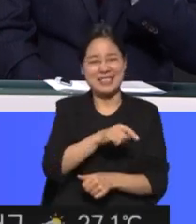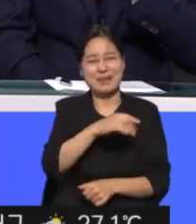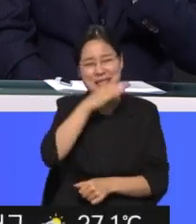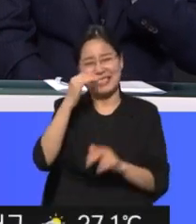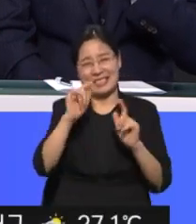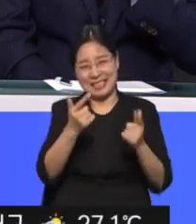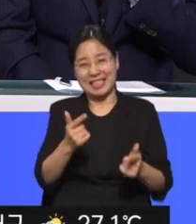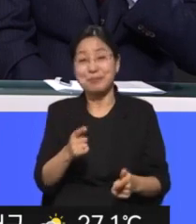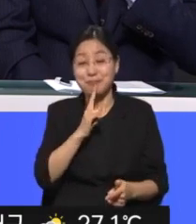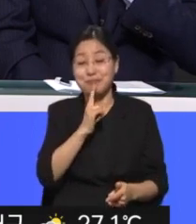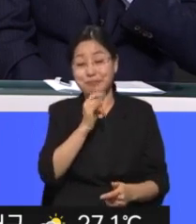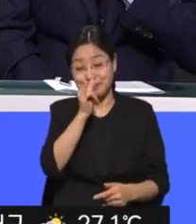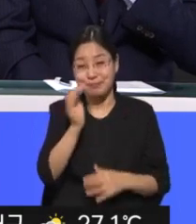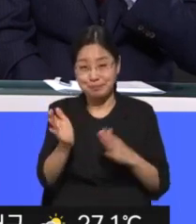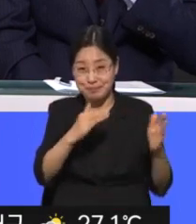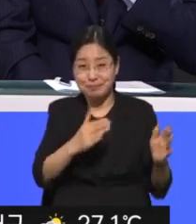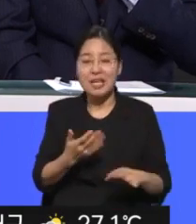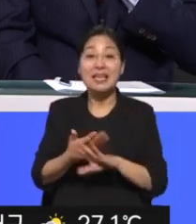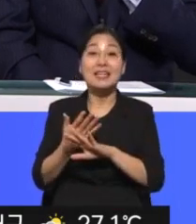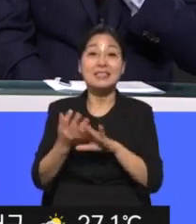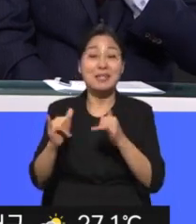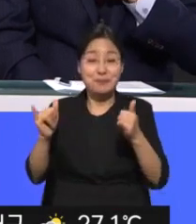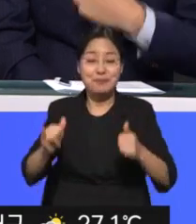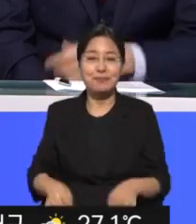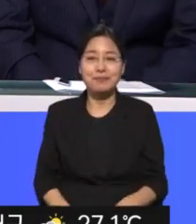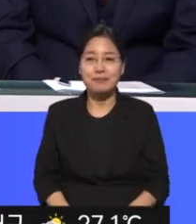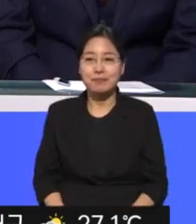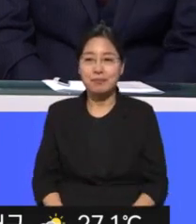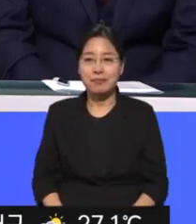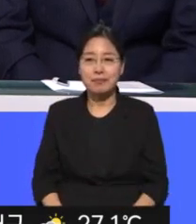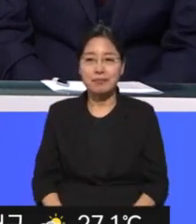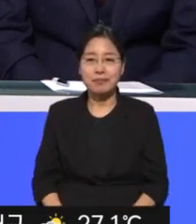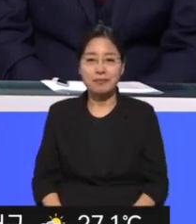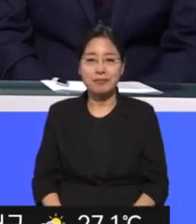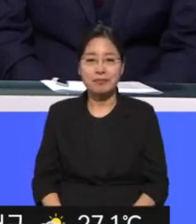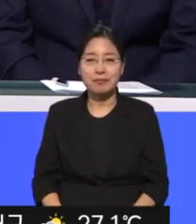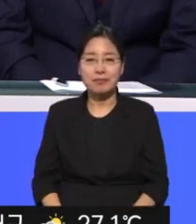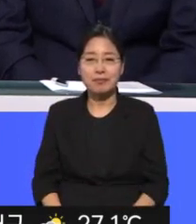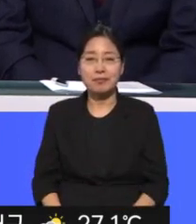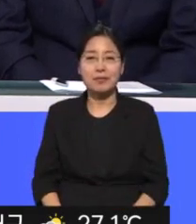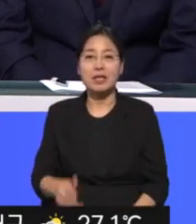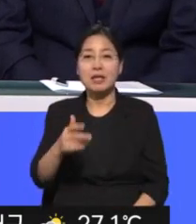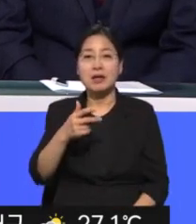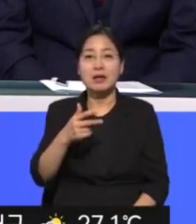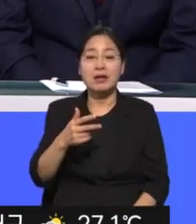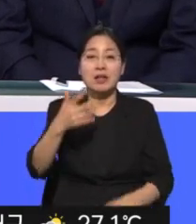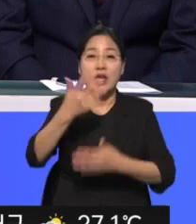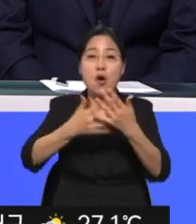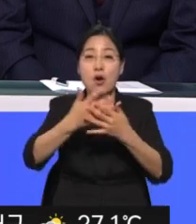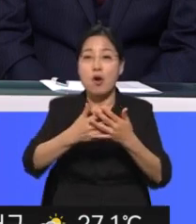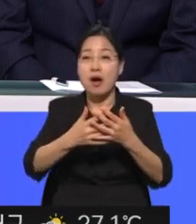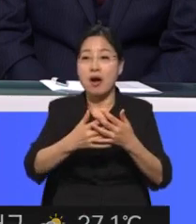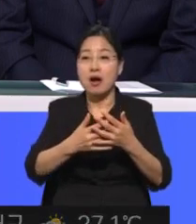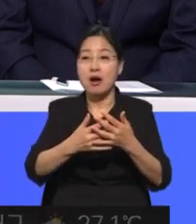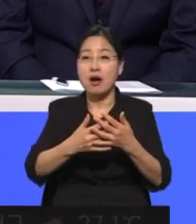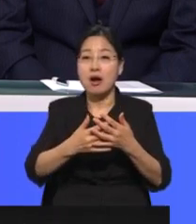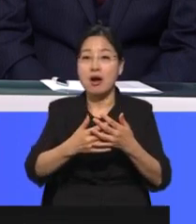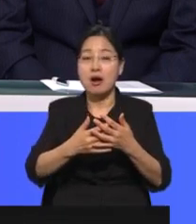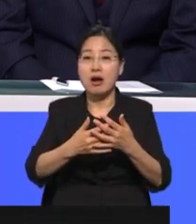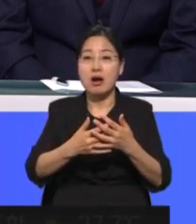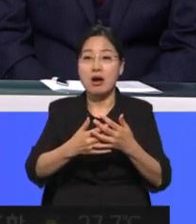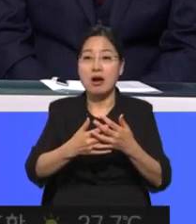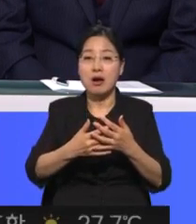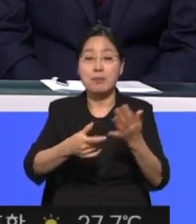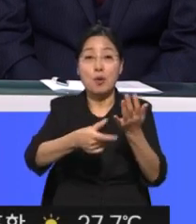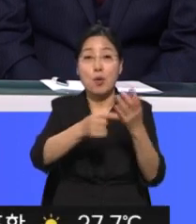주셨습니다. 그리고 다른 의견들도 있는데요. 영화표 관련돼서 황지훈님,